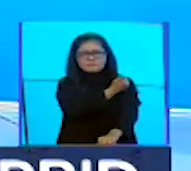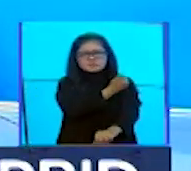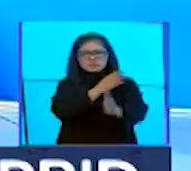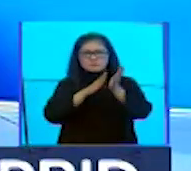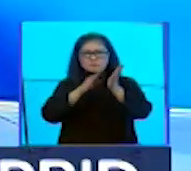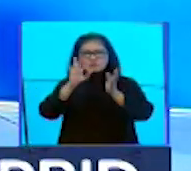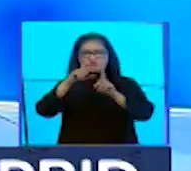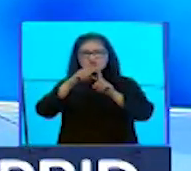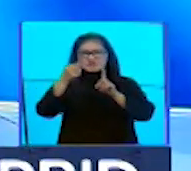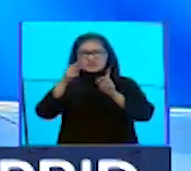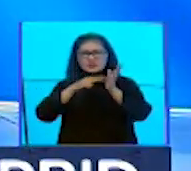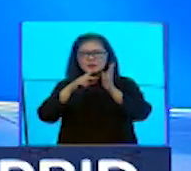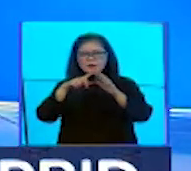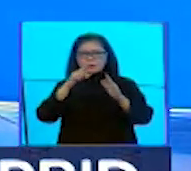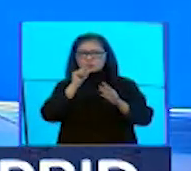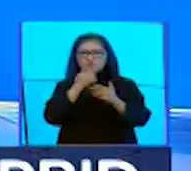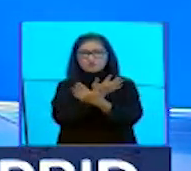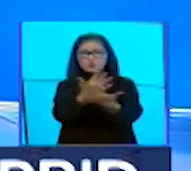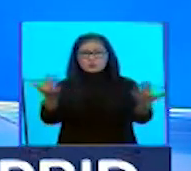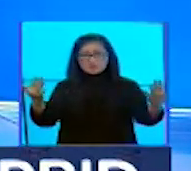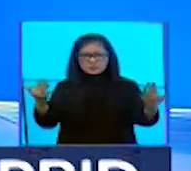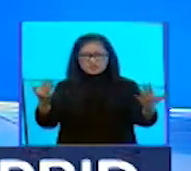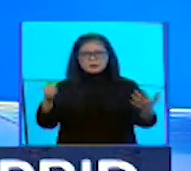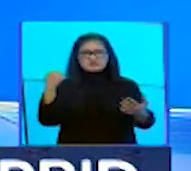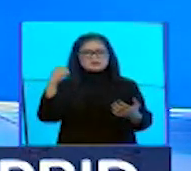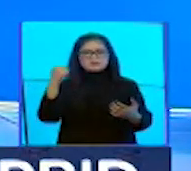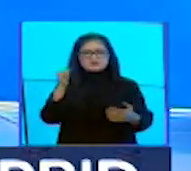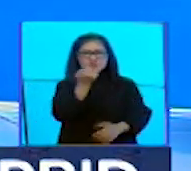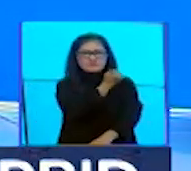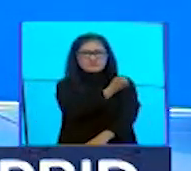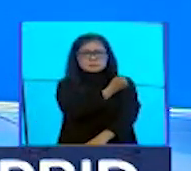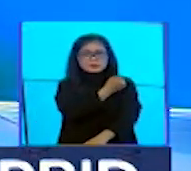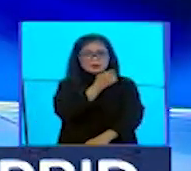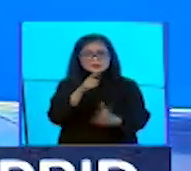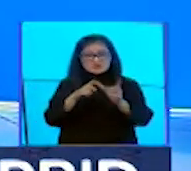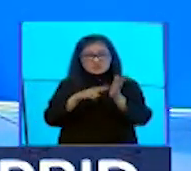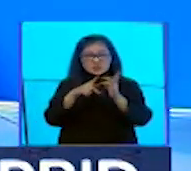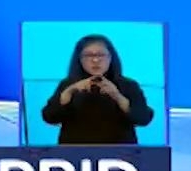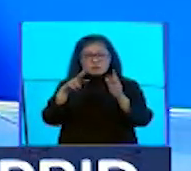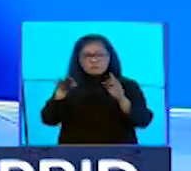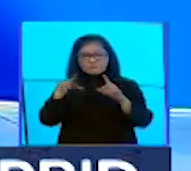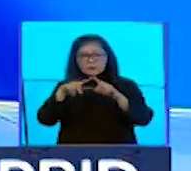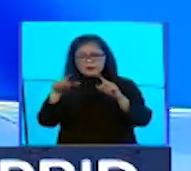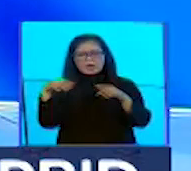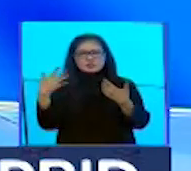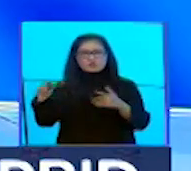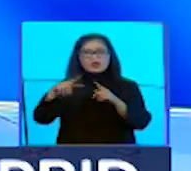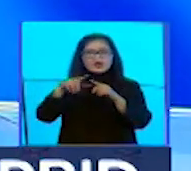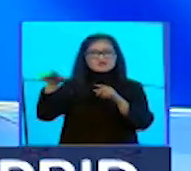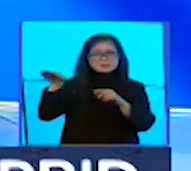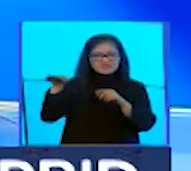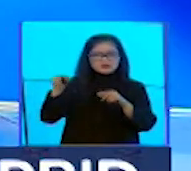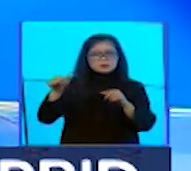umum yang belum mendapatkan vaksin Sinovac maupun AstraZeneca. Petugas mengimbau masyarakat untuk membawa surat keterangan